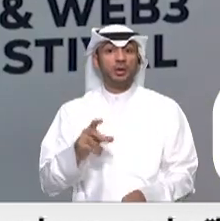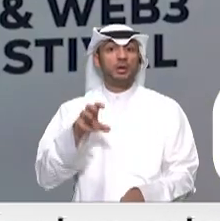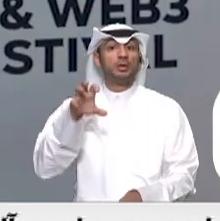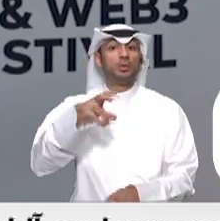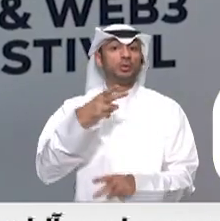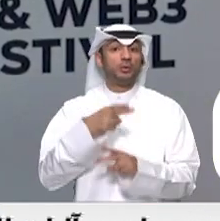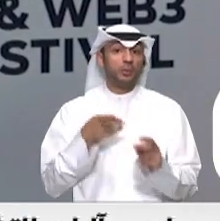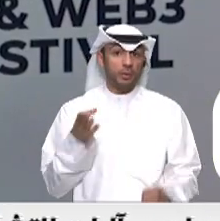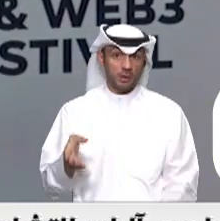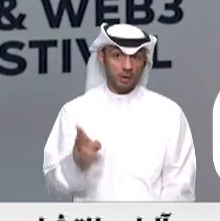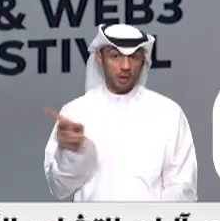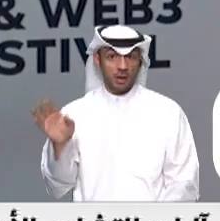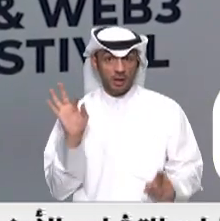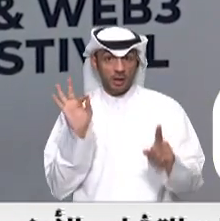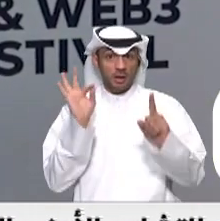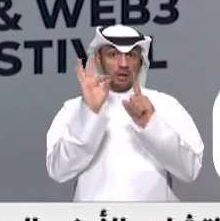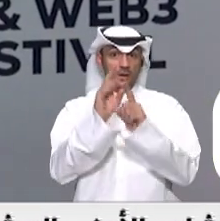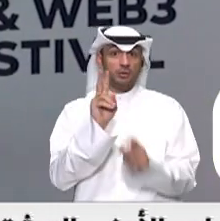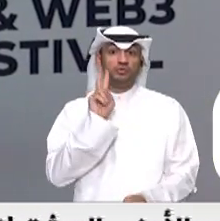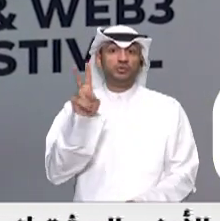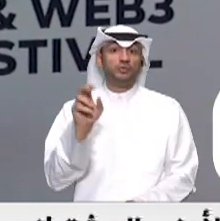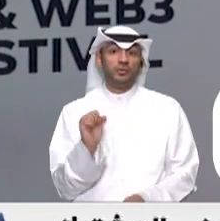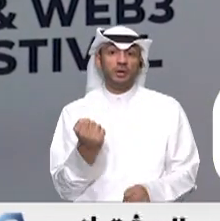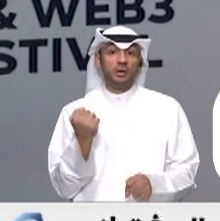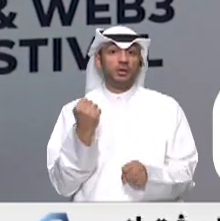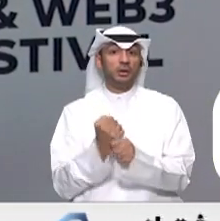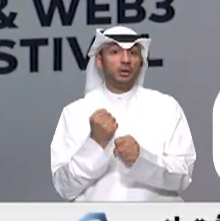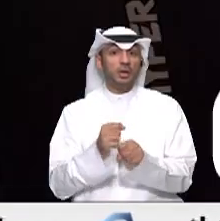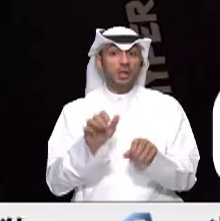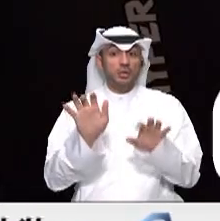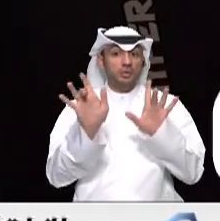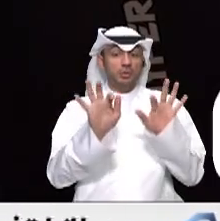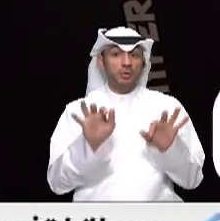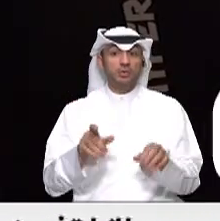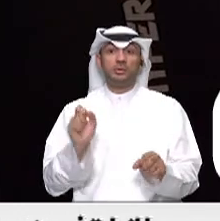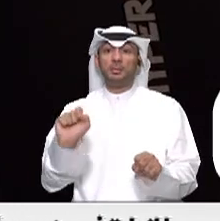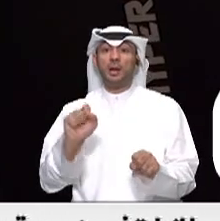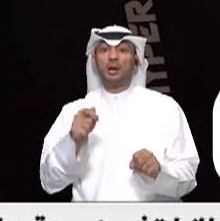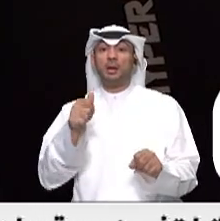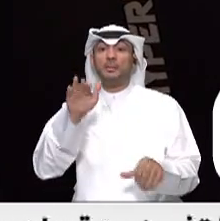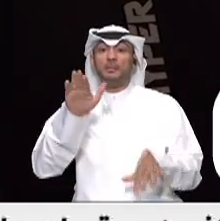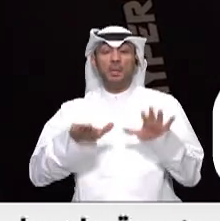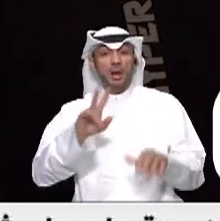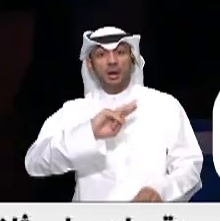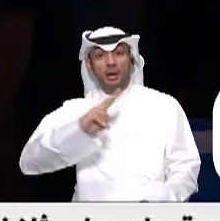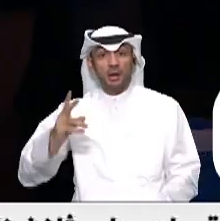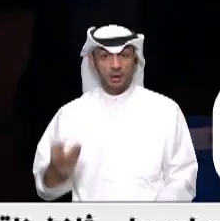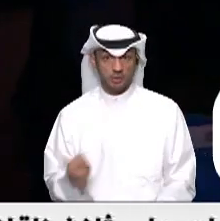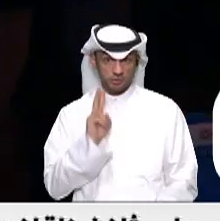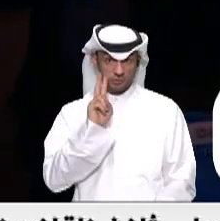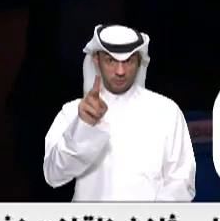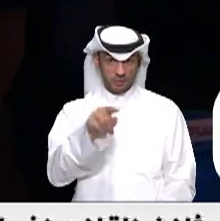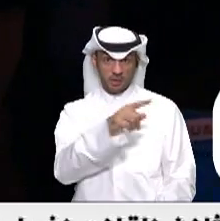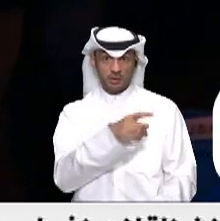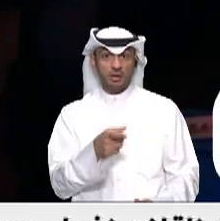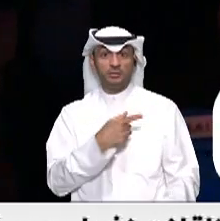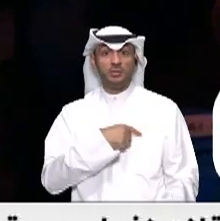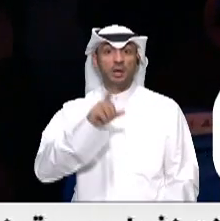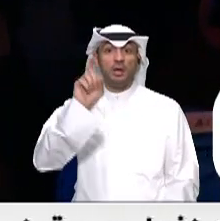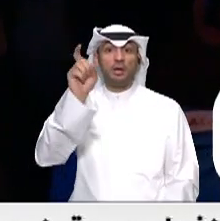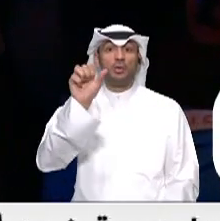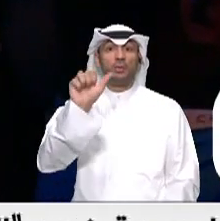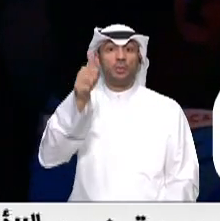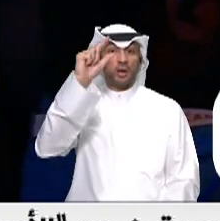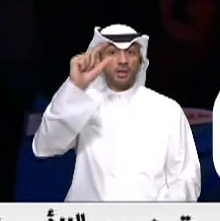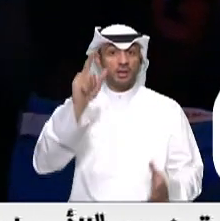الاتفاقية على استخدام تكنولوجيا في خدمات المالية. ويهدف برنامج رواد 5 إلى تعزيز فهم